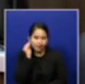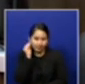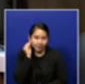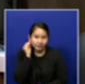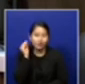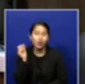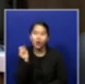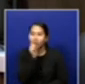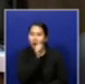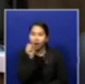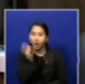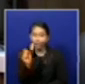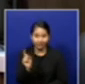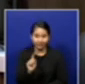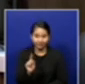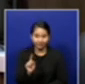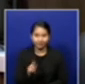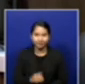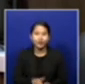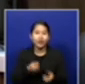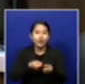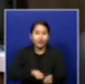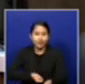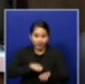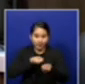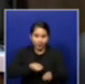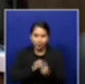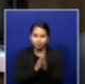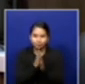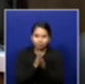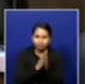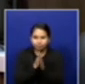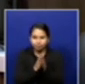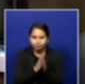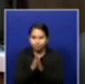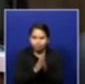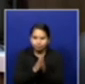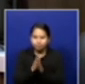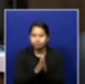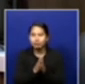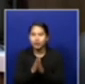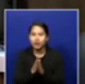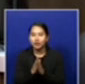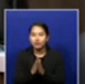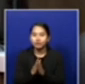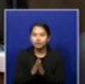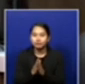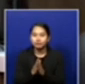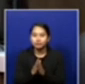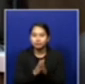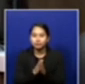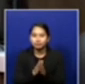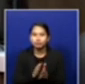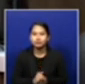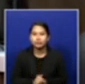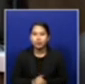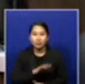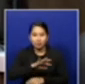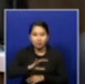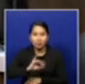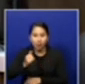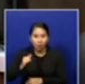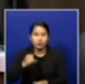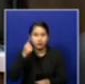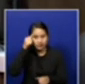ร้องอยู่ว่าเกษตรกรแข็งขันคือกระดูกสันหลังของชาติหลายท่านอาจจะจำได้ครับ